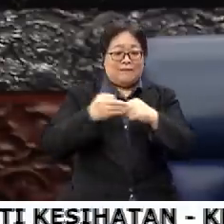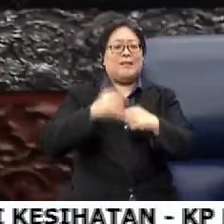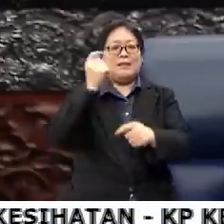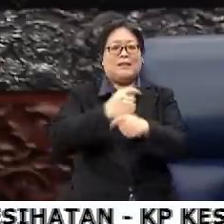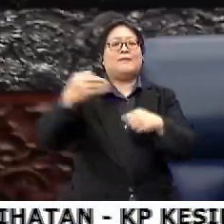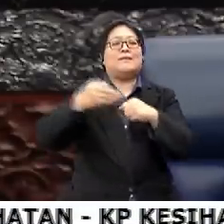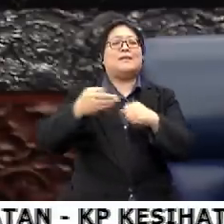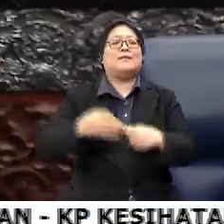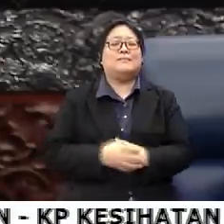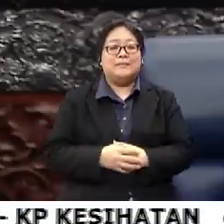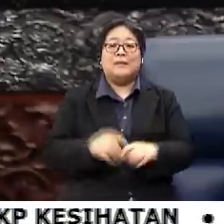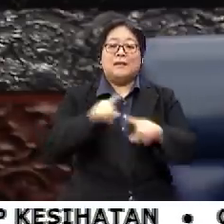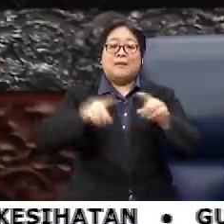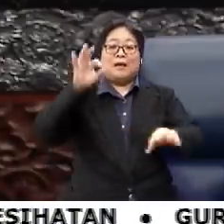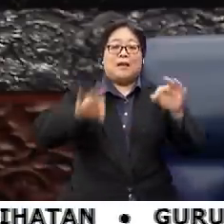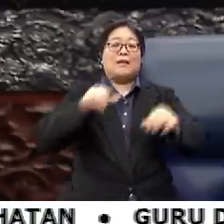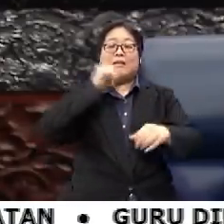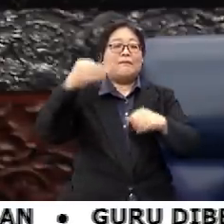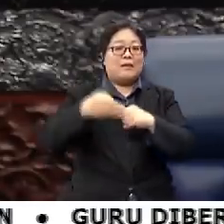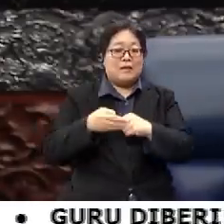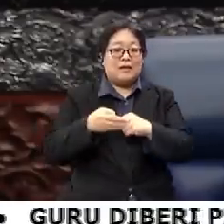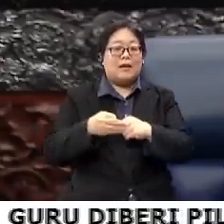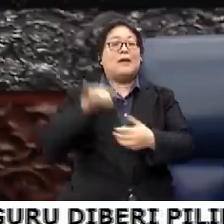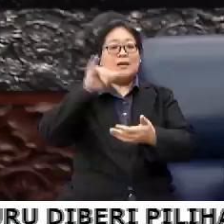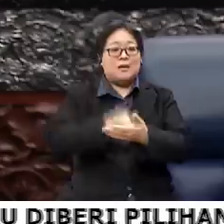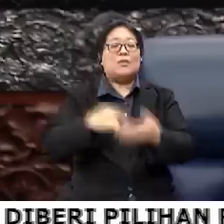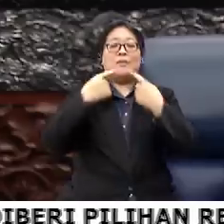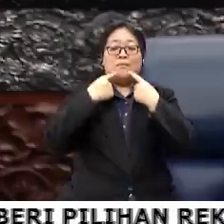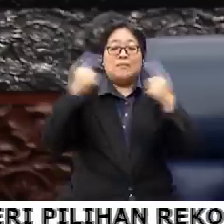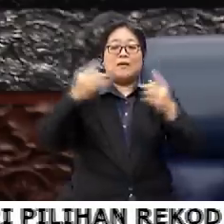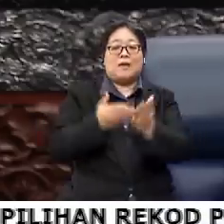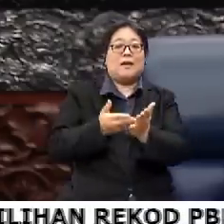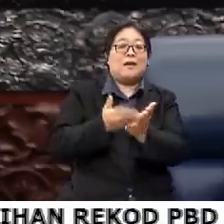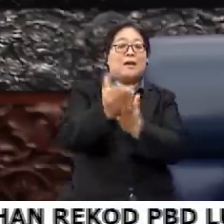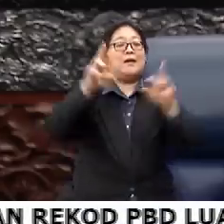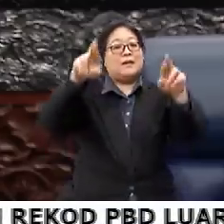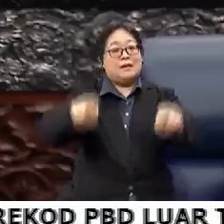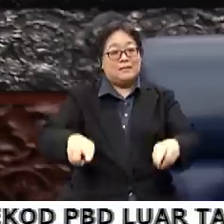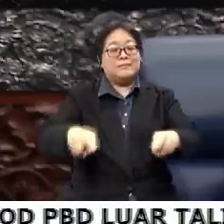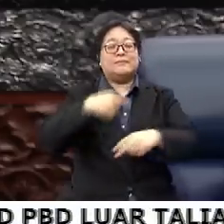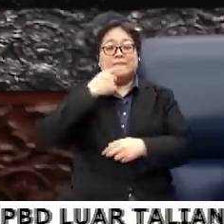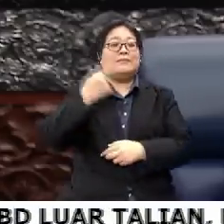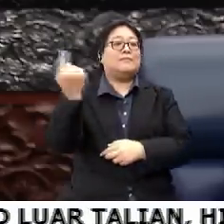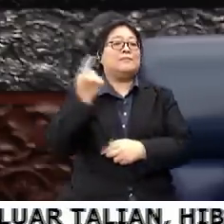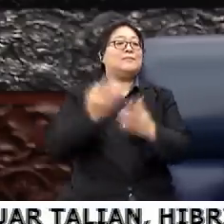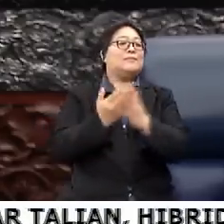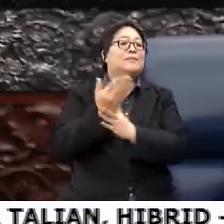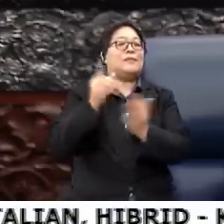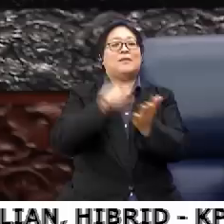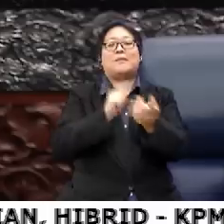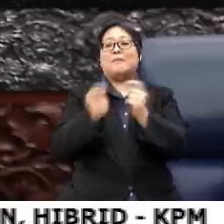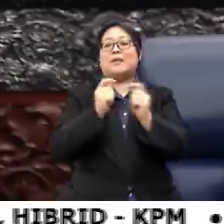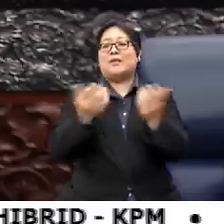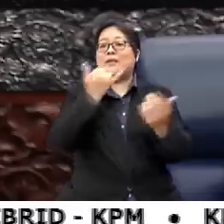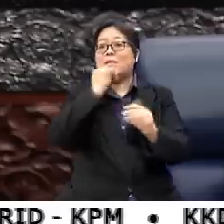tetap fitnah. Tetapi kalau tidak fitnah, inilah pernyataan hak rakyat untuk menyatakan sesuatu menerusi media